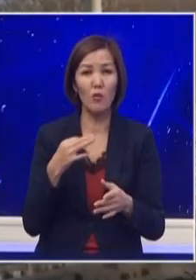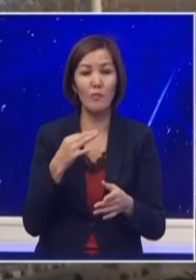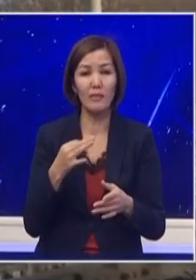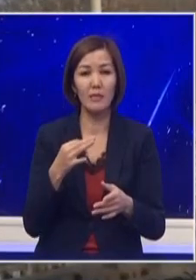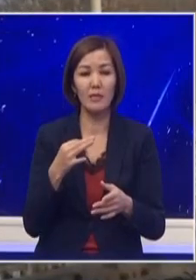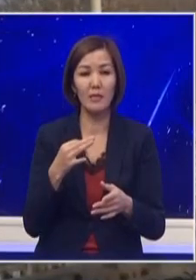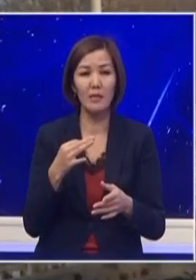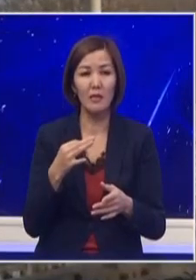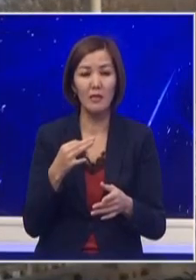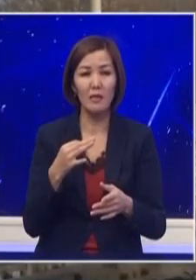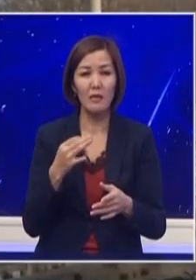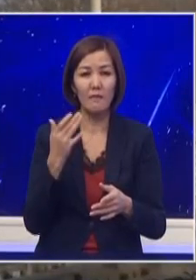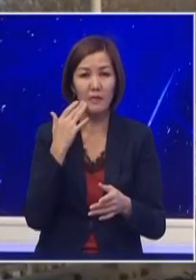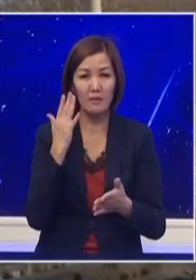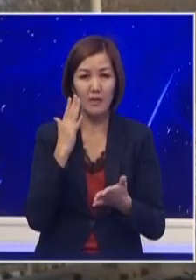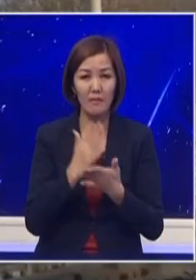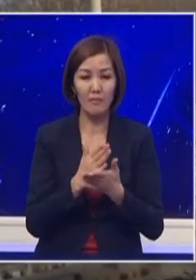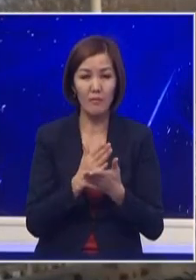аймақтар Шілбастау Қопа,